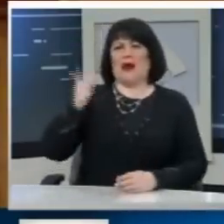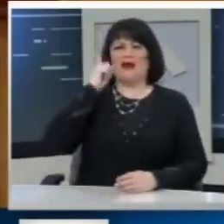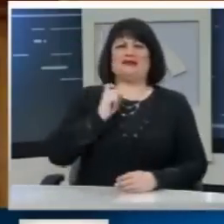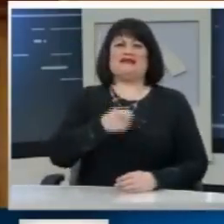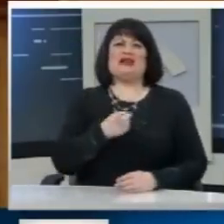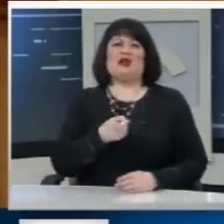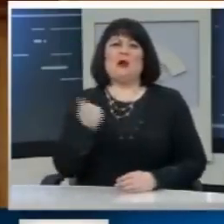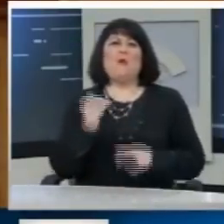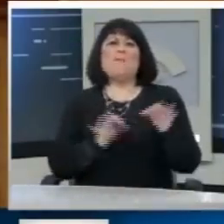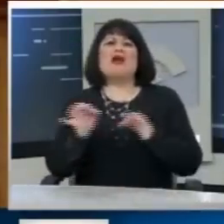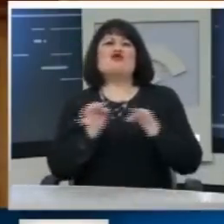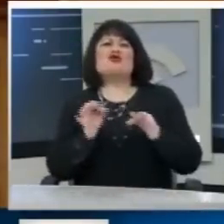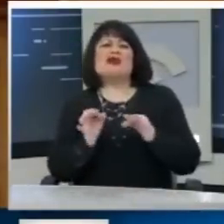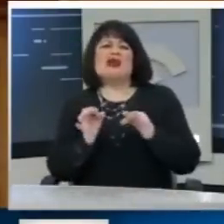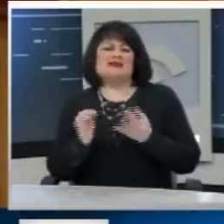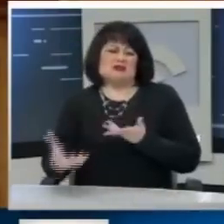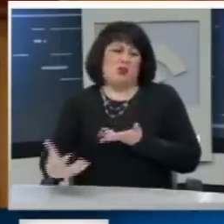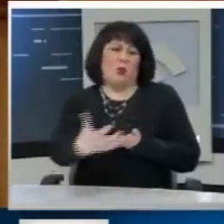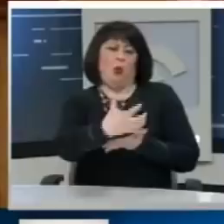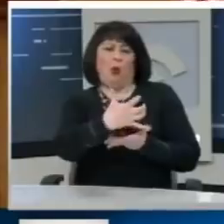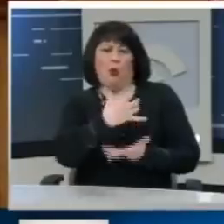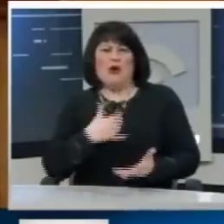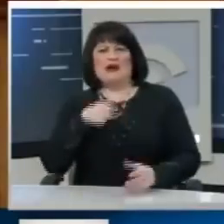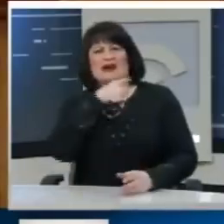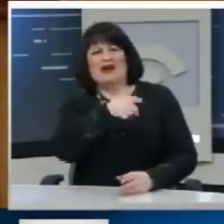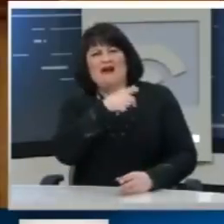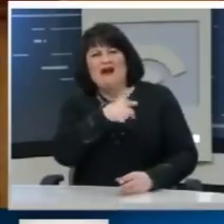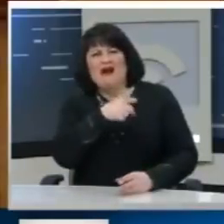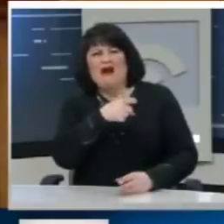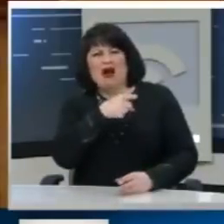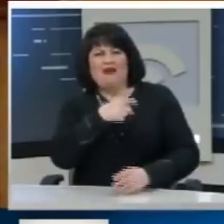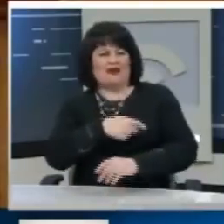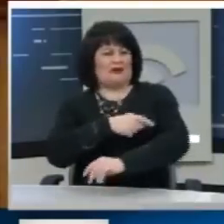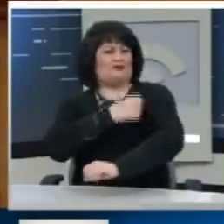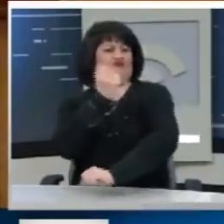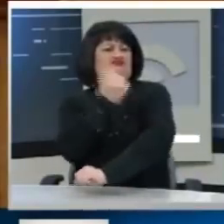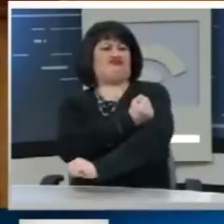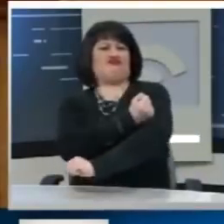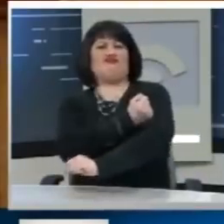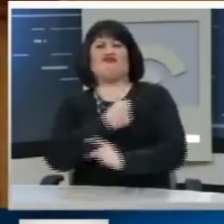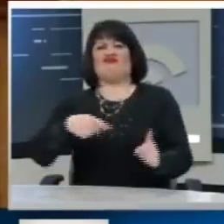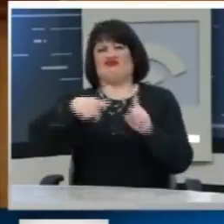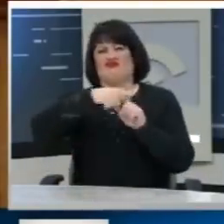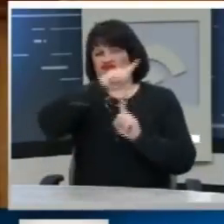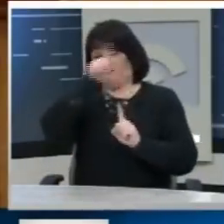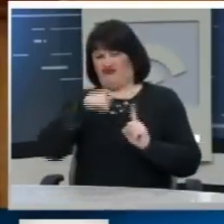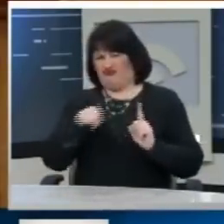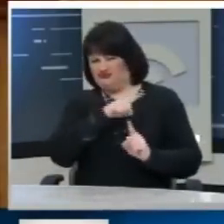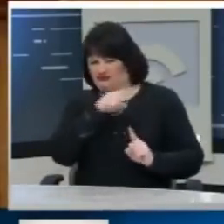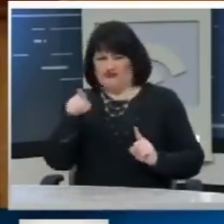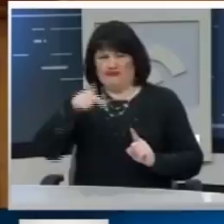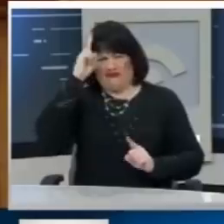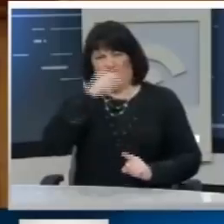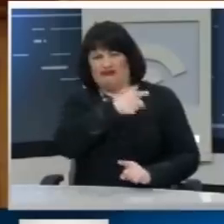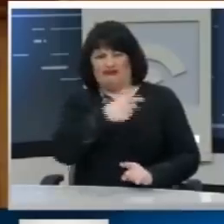και έπαιρναν περιουσίες ολόκληρες. Αυτοί που έχουν σβάστηκες στα μπράτσα τους, αυτοί τολμούν να